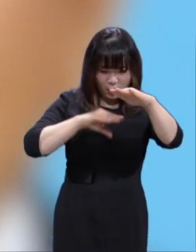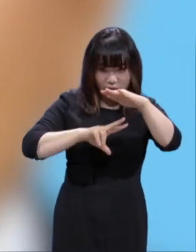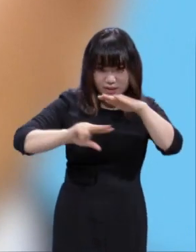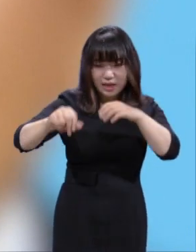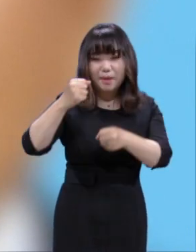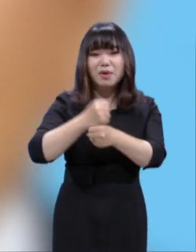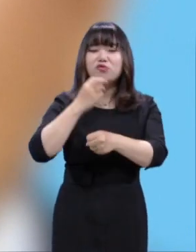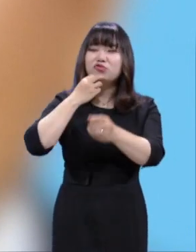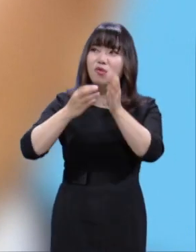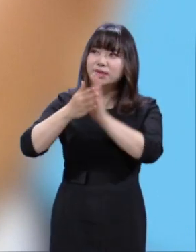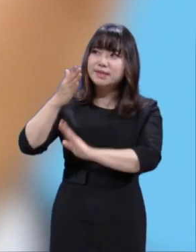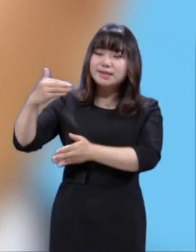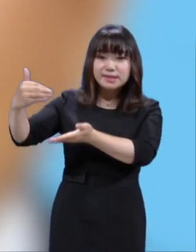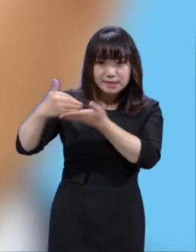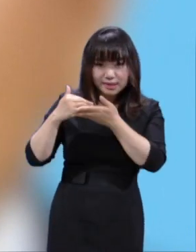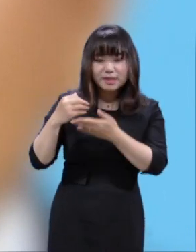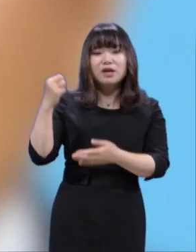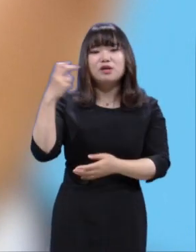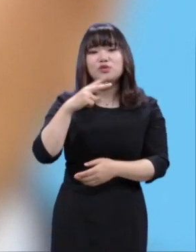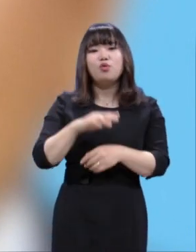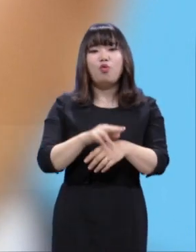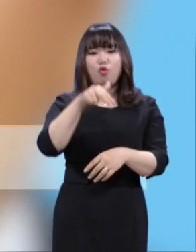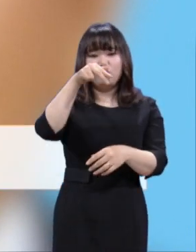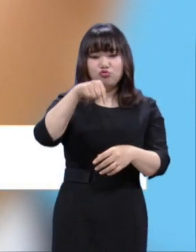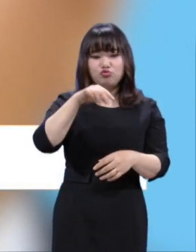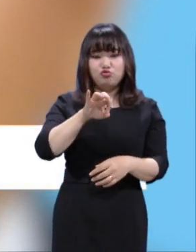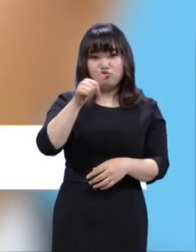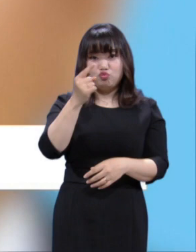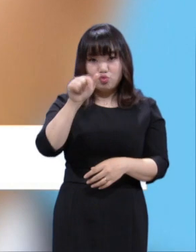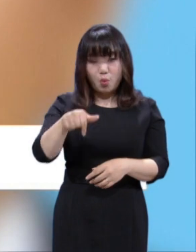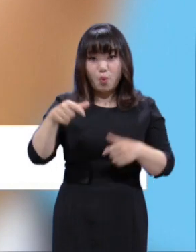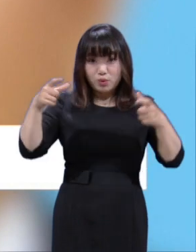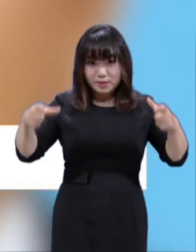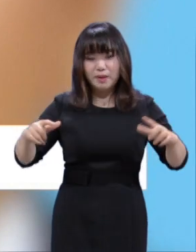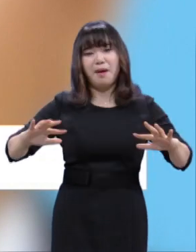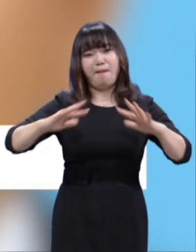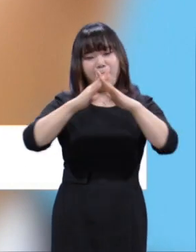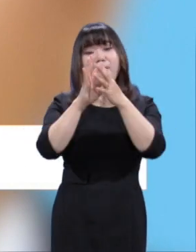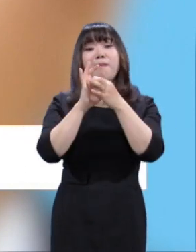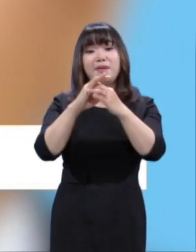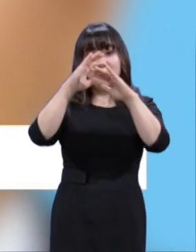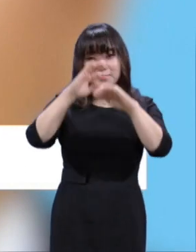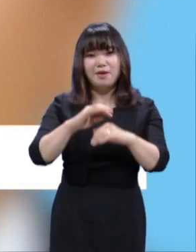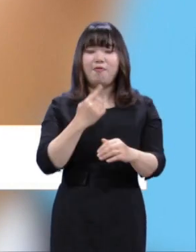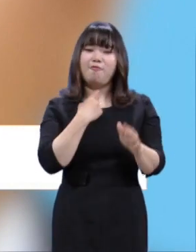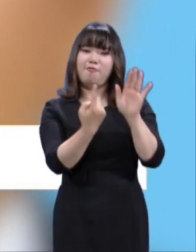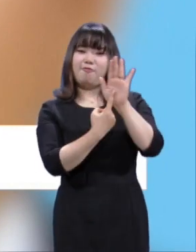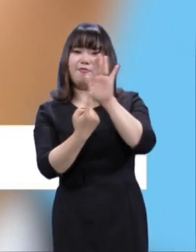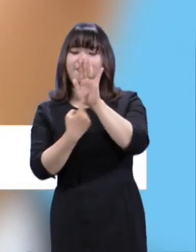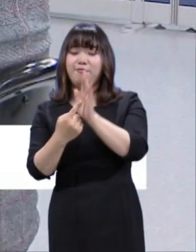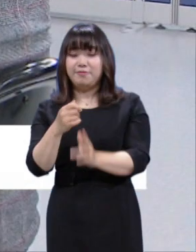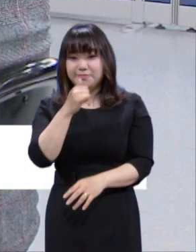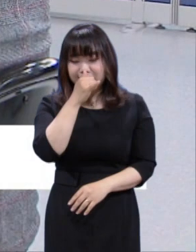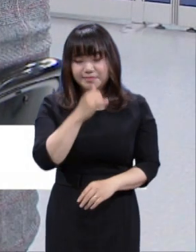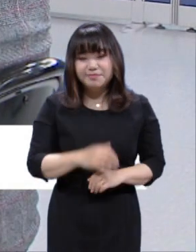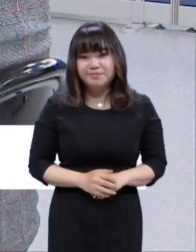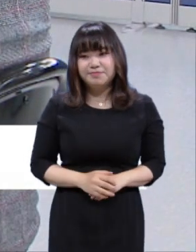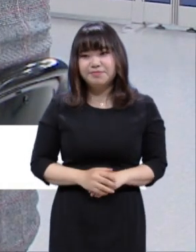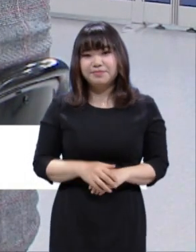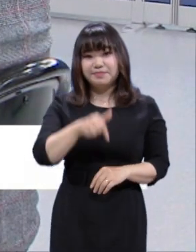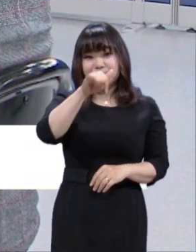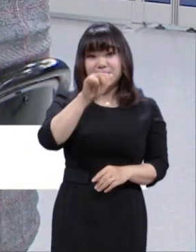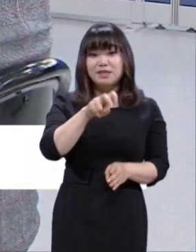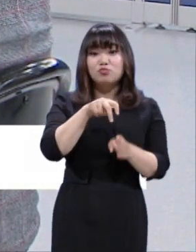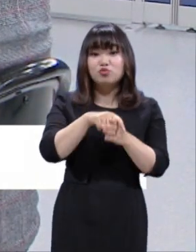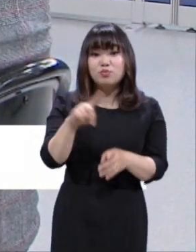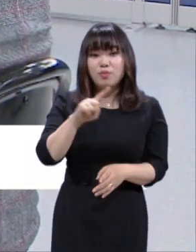서울시 반영과 중곡동 종합의료복합단지 완공 등의 성과를 강조하고 있습니다. 김성갑